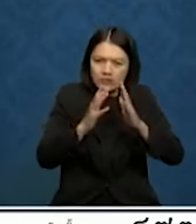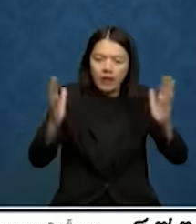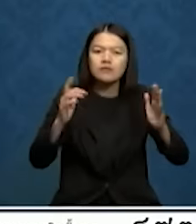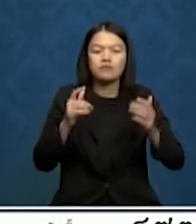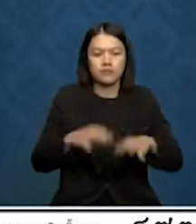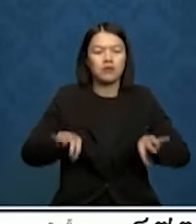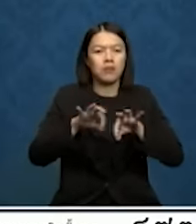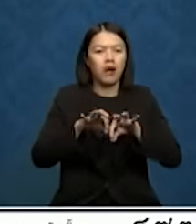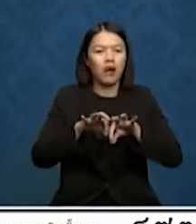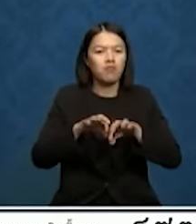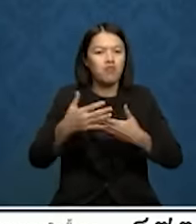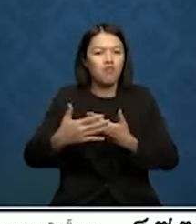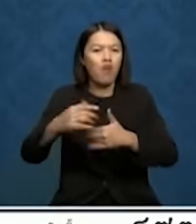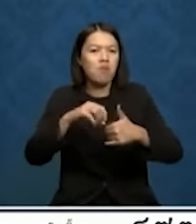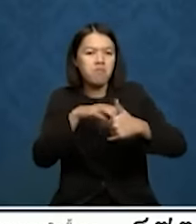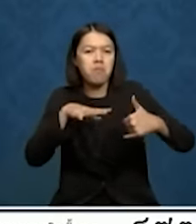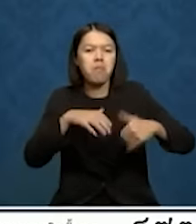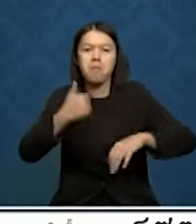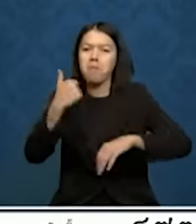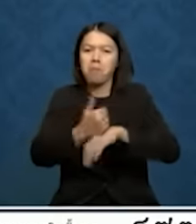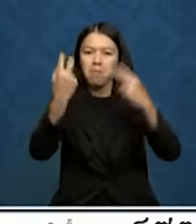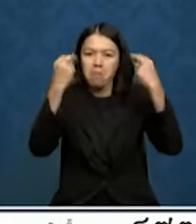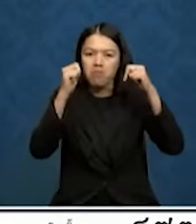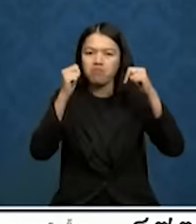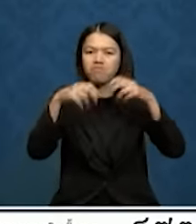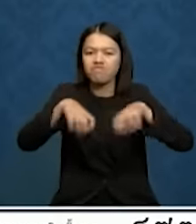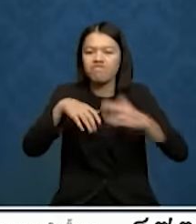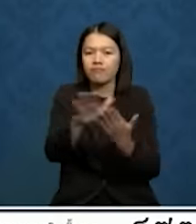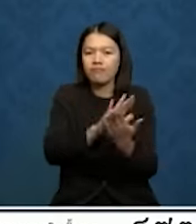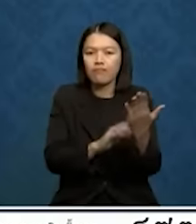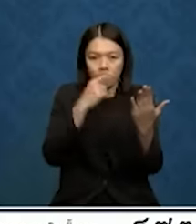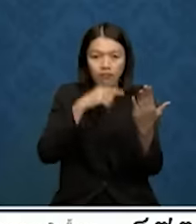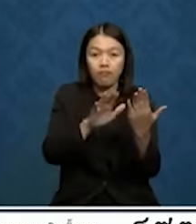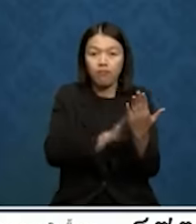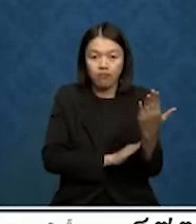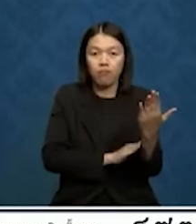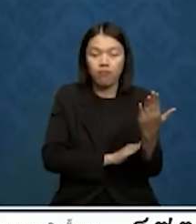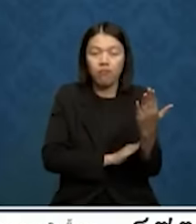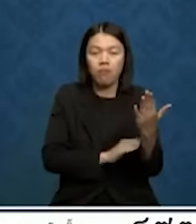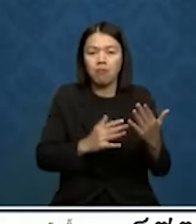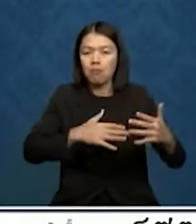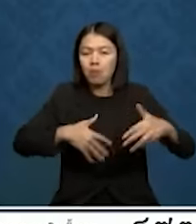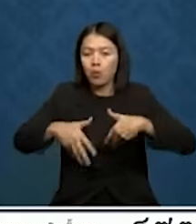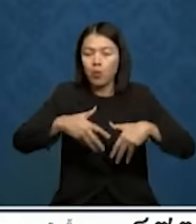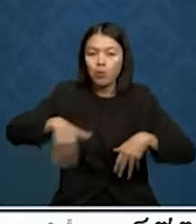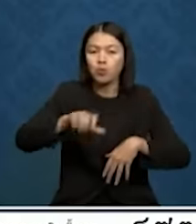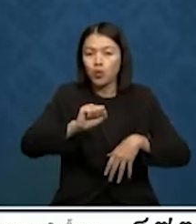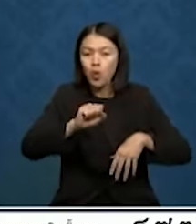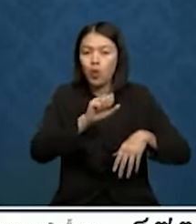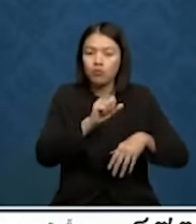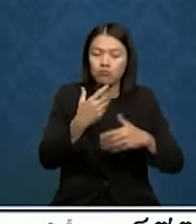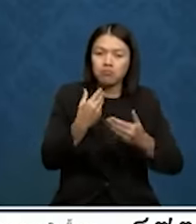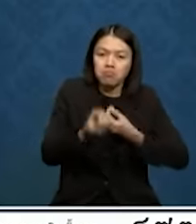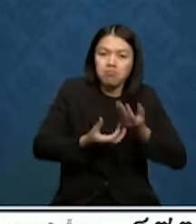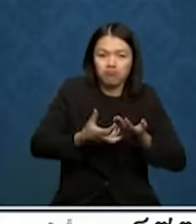ลือกประมุขฝ่ายบริหารของประเทศที่จะมาบริหารราชการแผ่นดินนะครับผมคิดว่าการให้ความเห็นกันในสภาเนี่ยก็อาจจะมีประโยชน์บ้างไม่ม